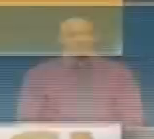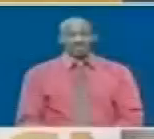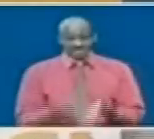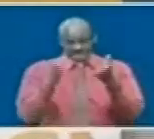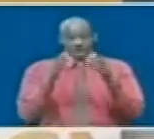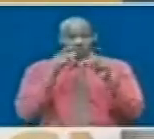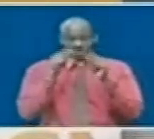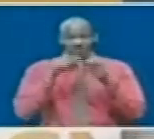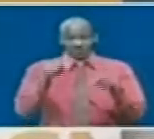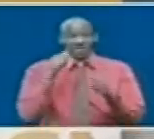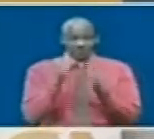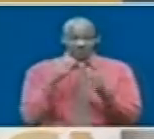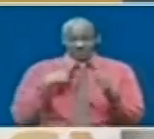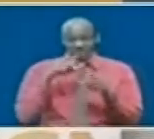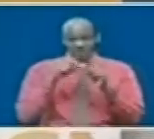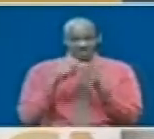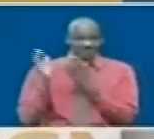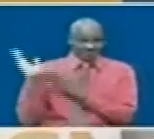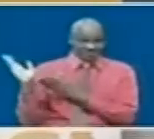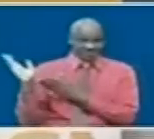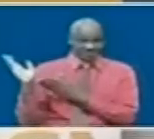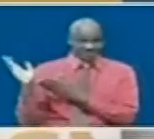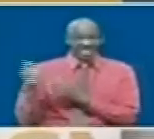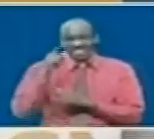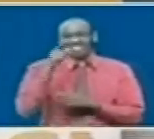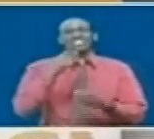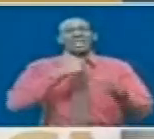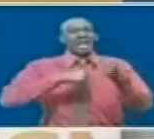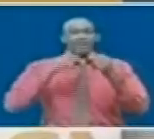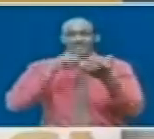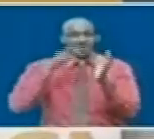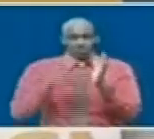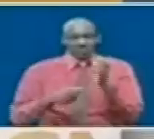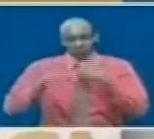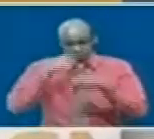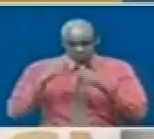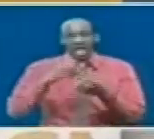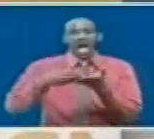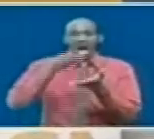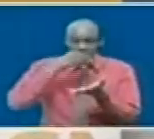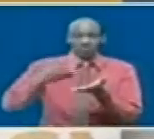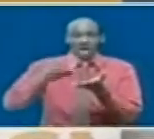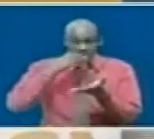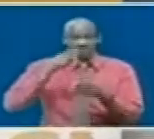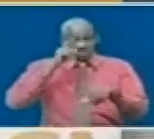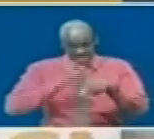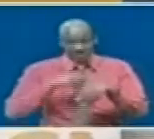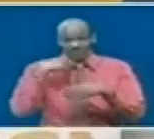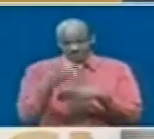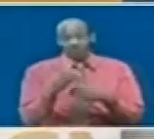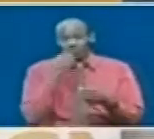Katika kamusi ya leo tunaangazia neno towea. Towea ni kitendo cha kula kitoweo wakati wa kula